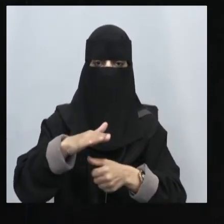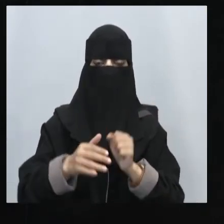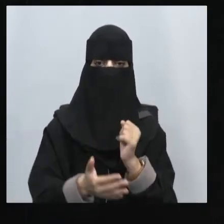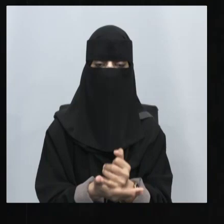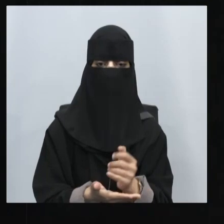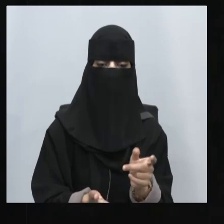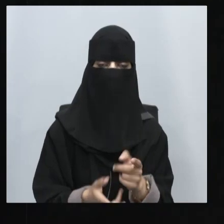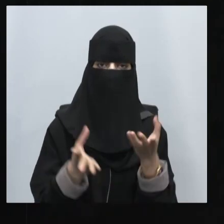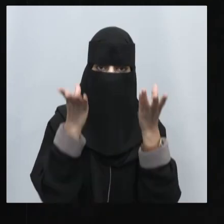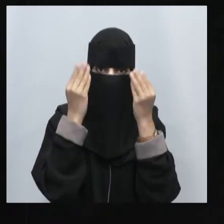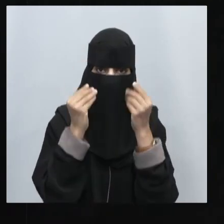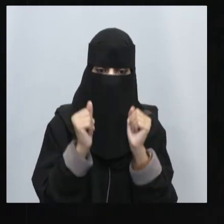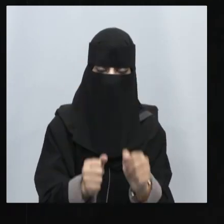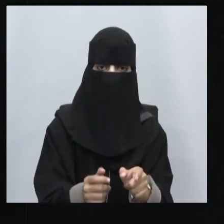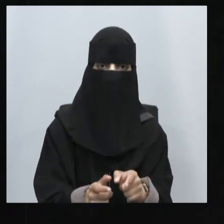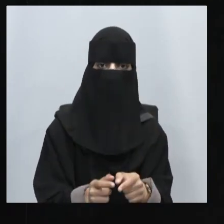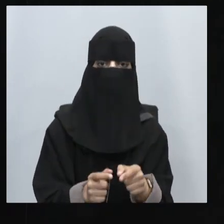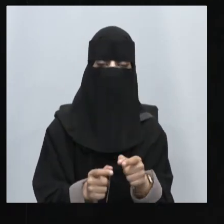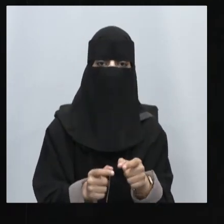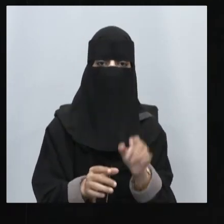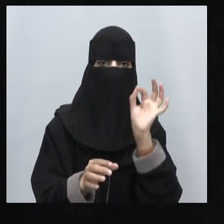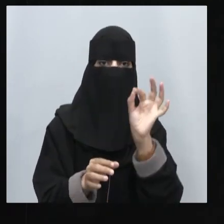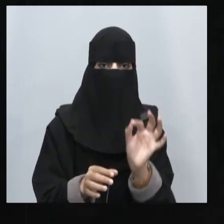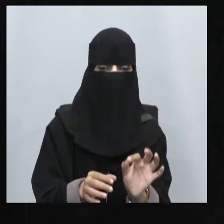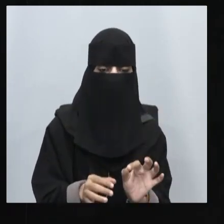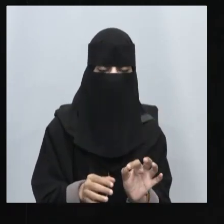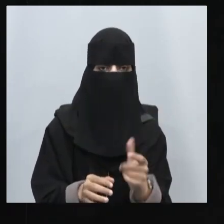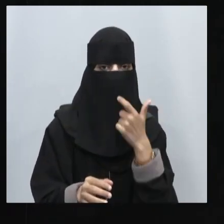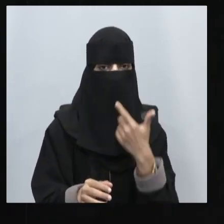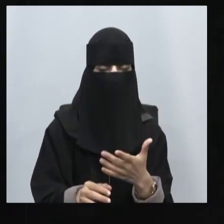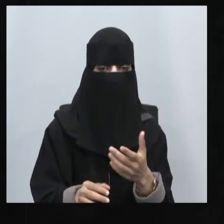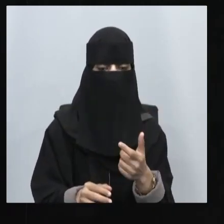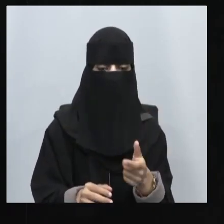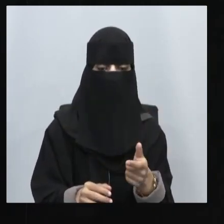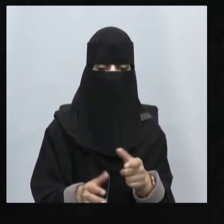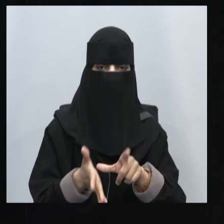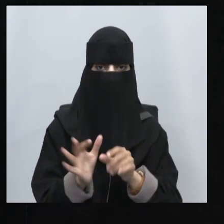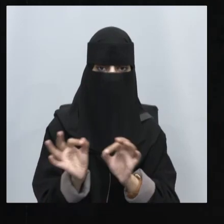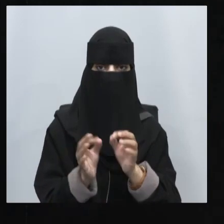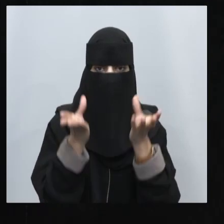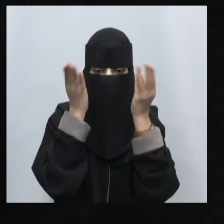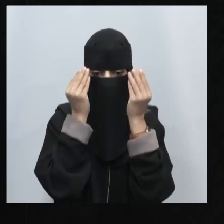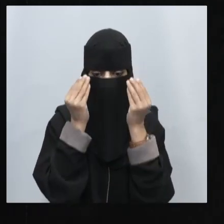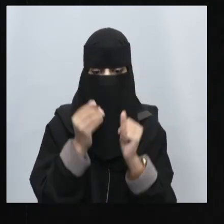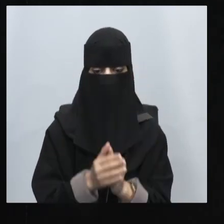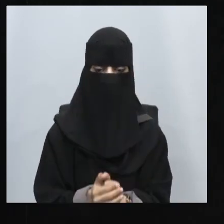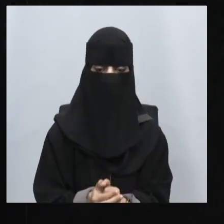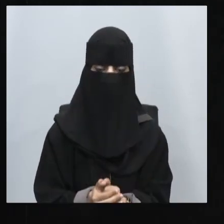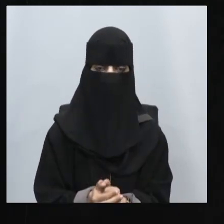انا وانتم على هذين العصرين بنقاط بسيطه على شكل خارطه معرفيه